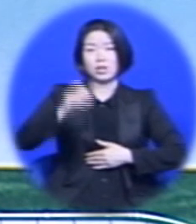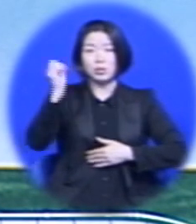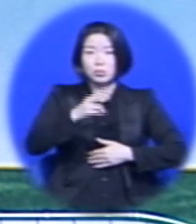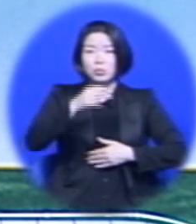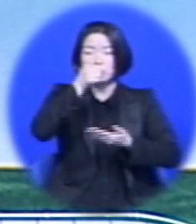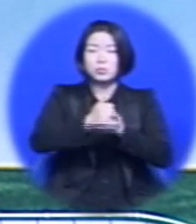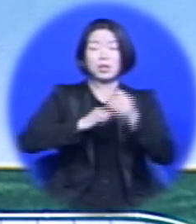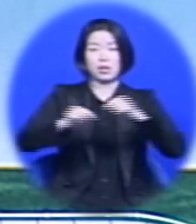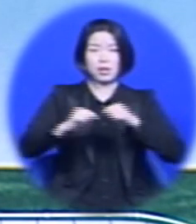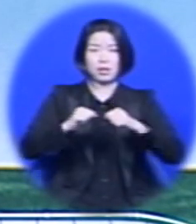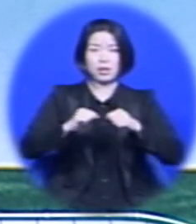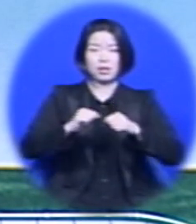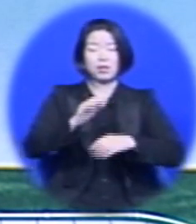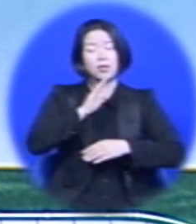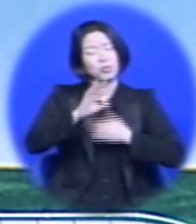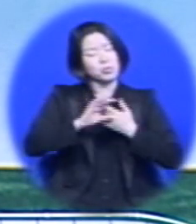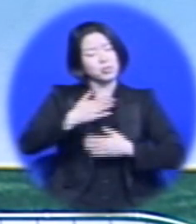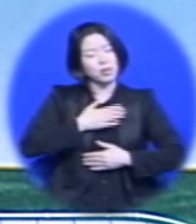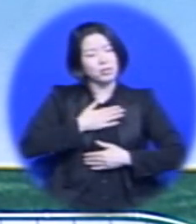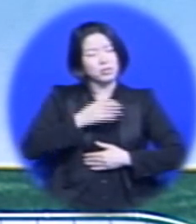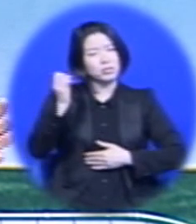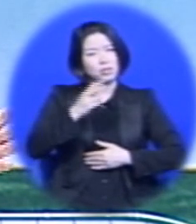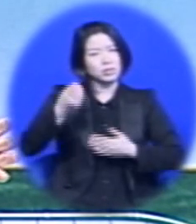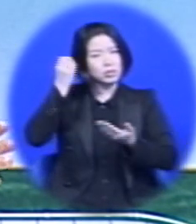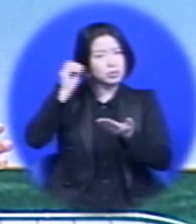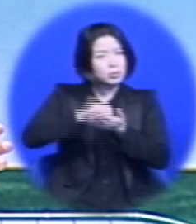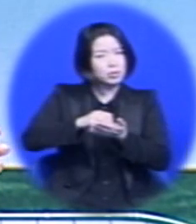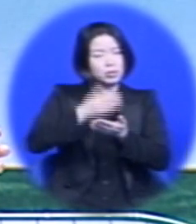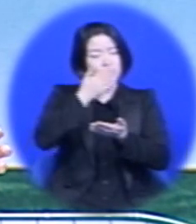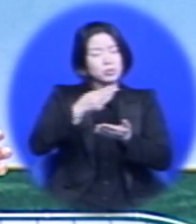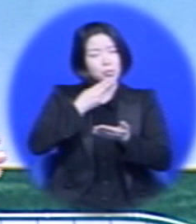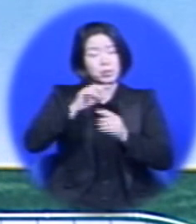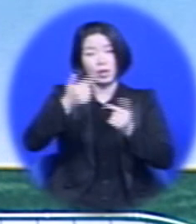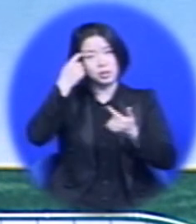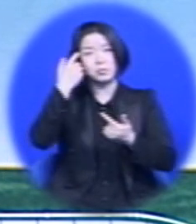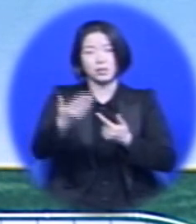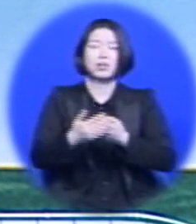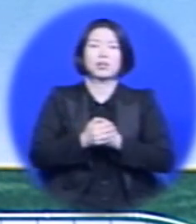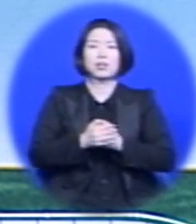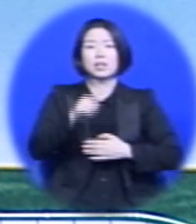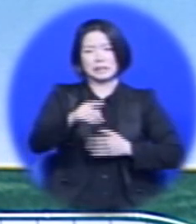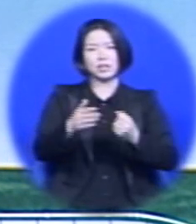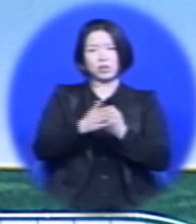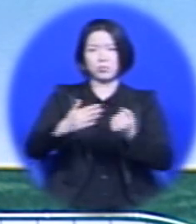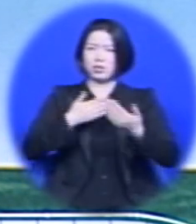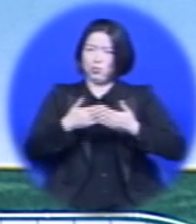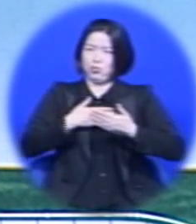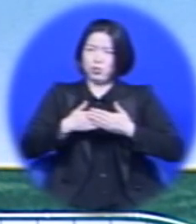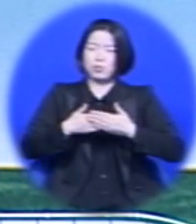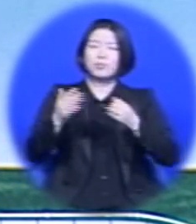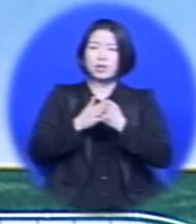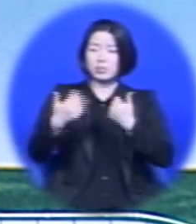겁니다 그러면 나는 다시 돌이킬 수 없는 거 아닙니까 그것 때문에 두려워서